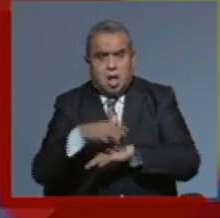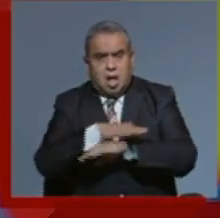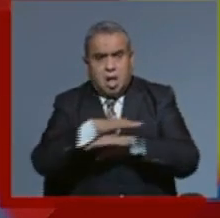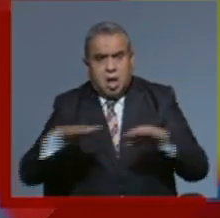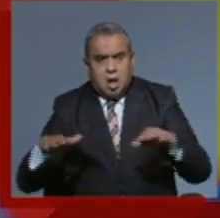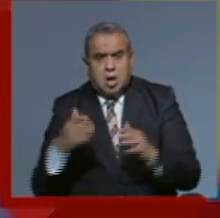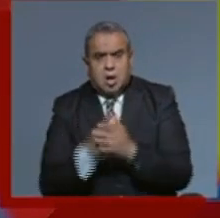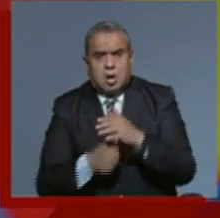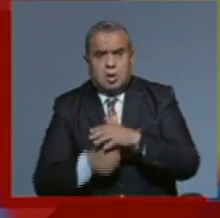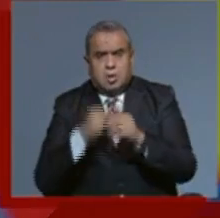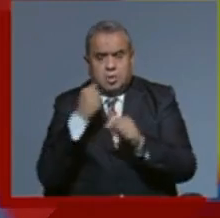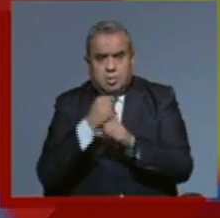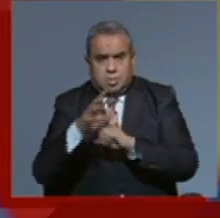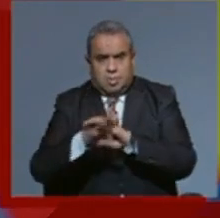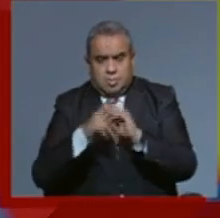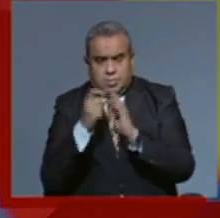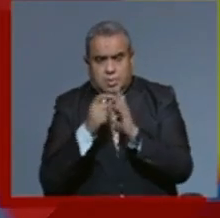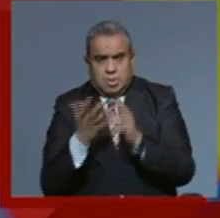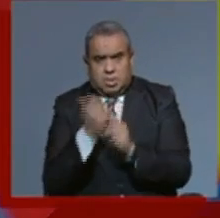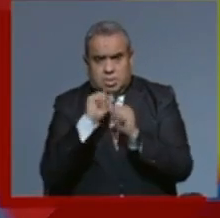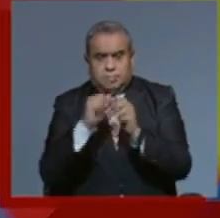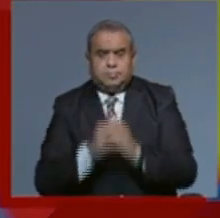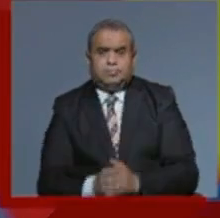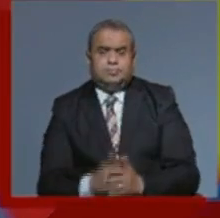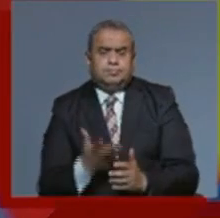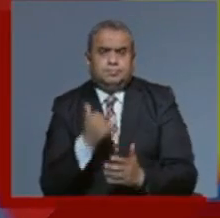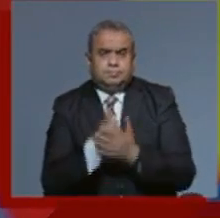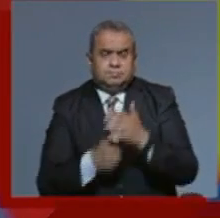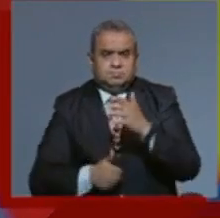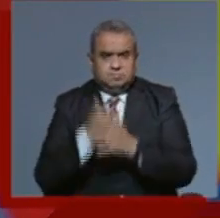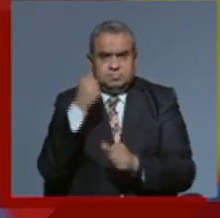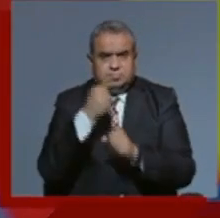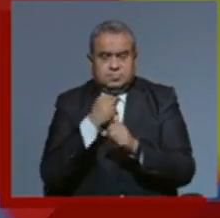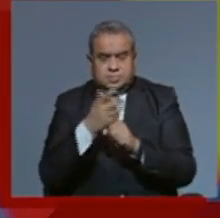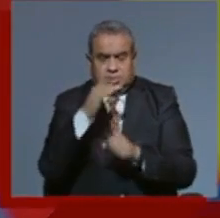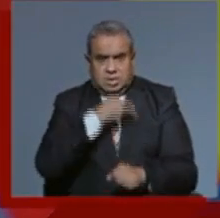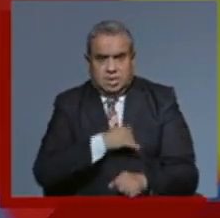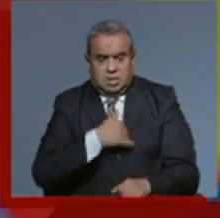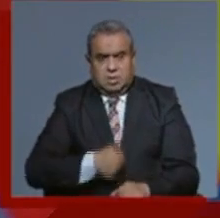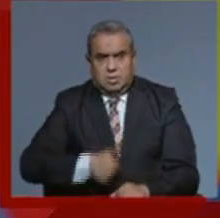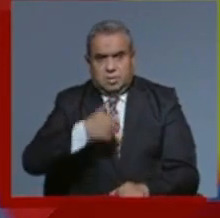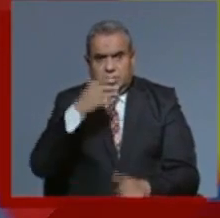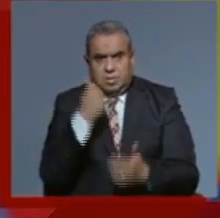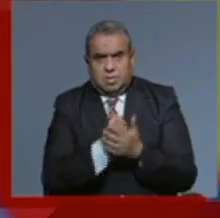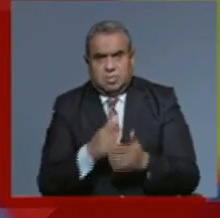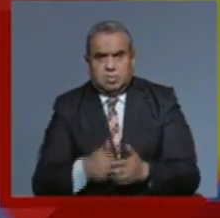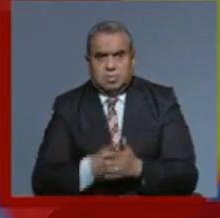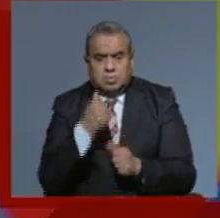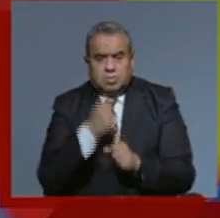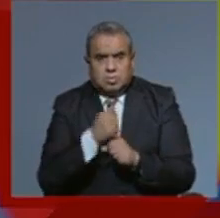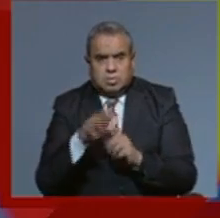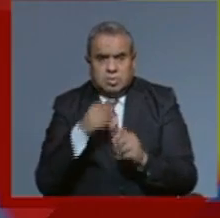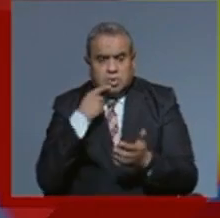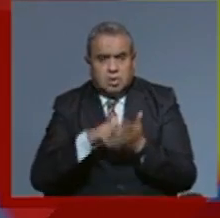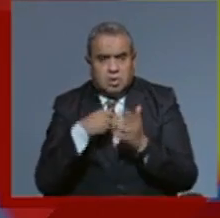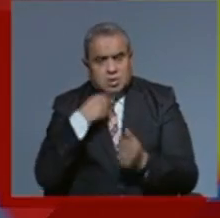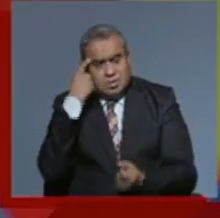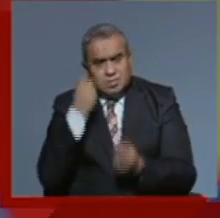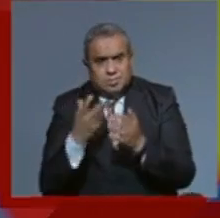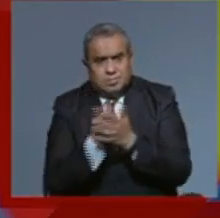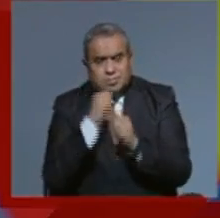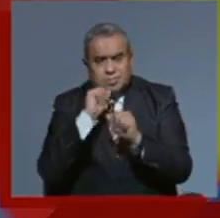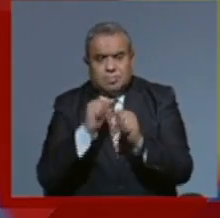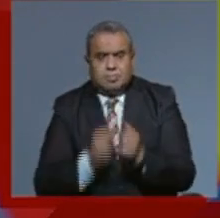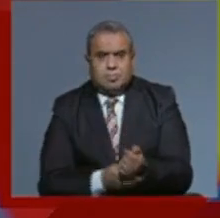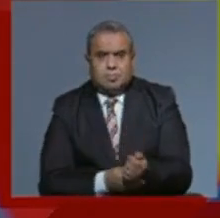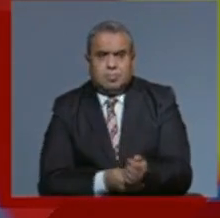وطبيعتها إنما فغناء عظيم، إنما فهذه الثروة لا تستفاد